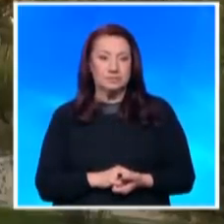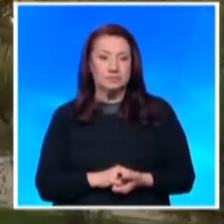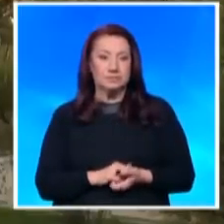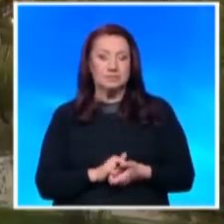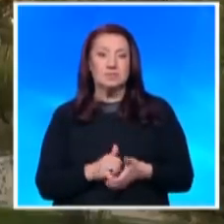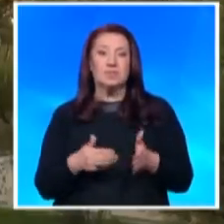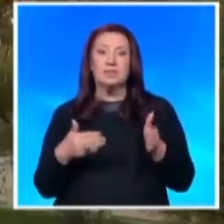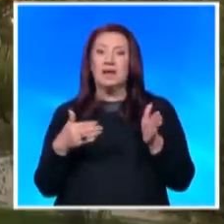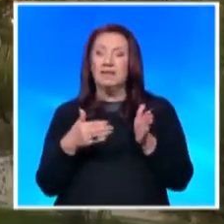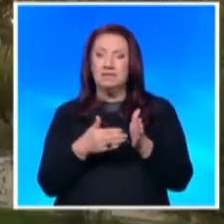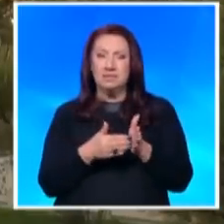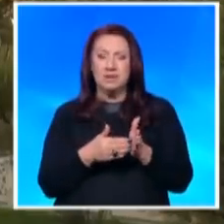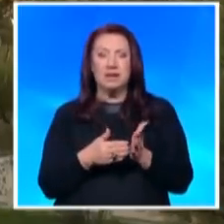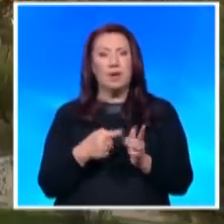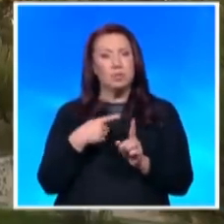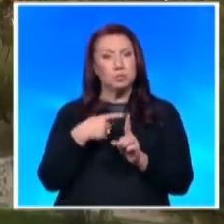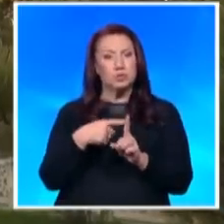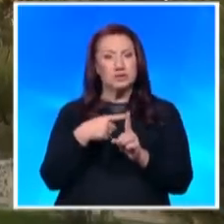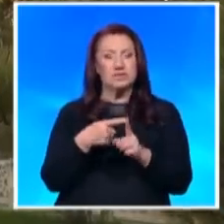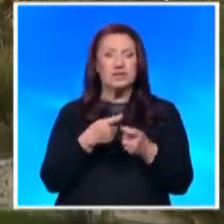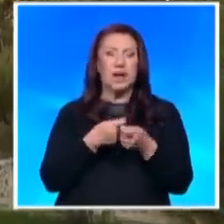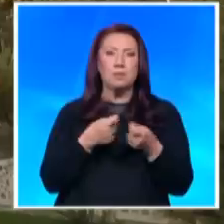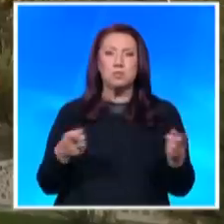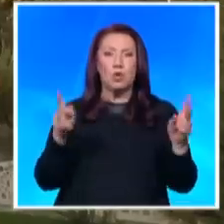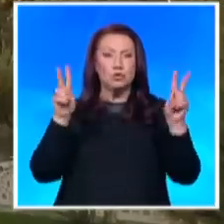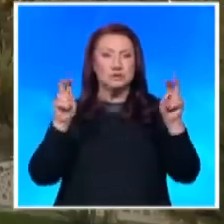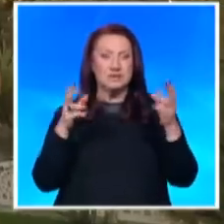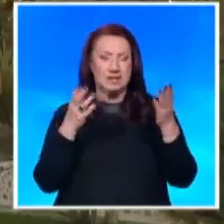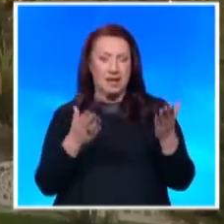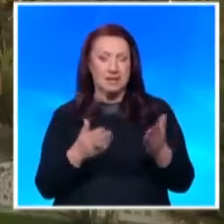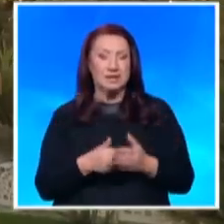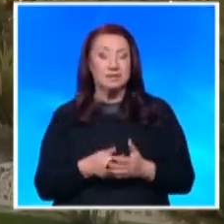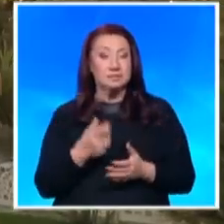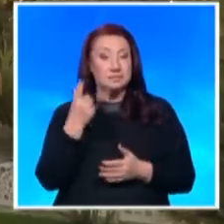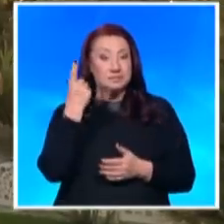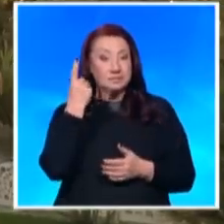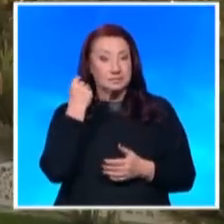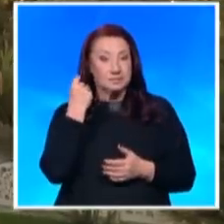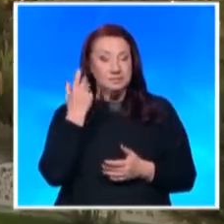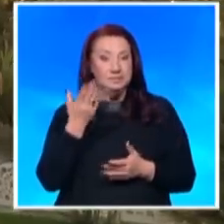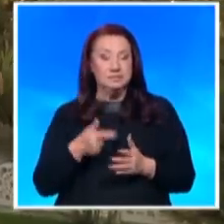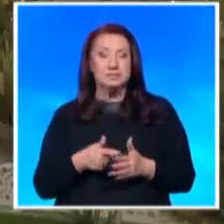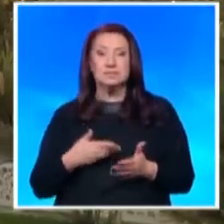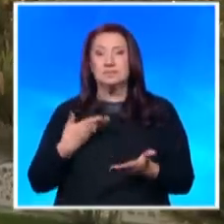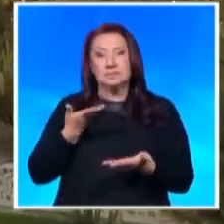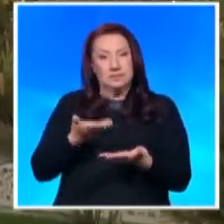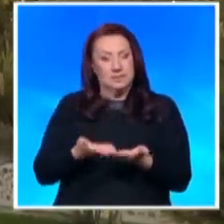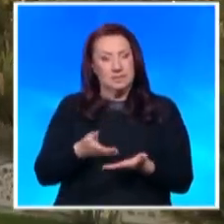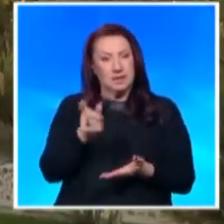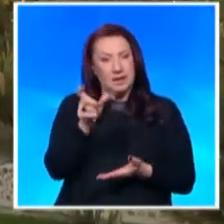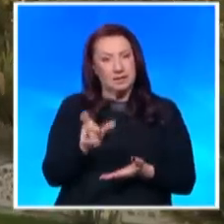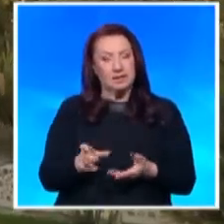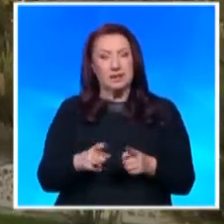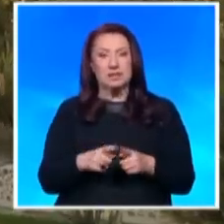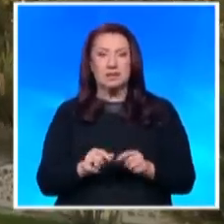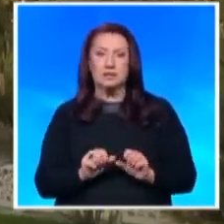Въпреки позитивните послания в кампанията на Кемал Кълъчдароглу до този момент, вчера кандидатът на опозицията